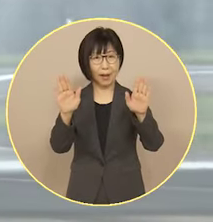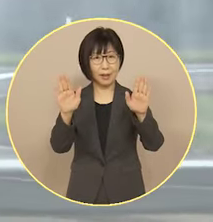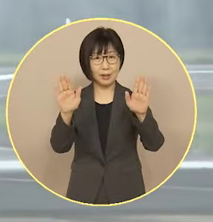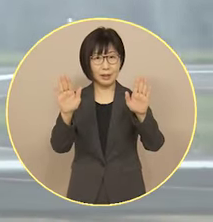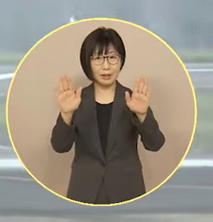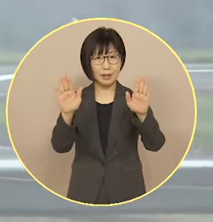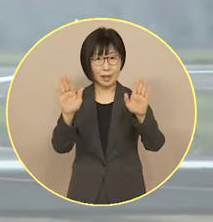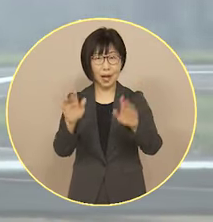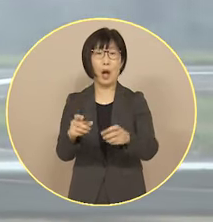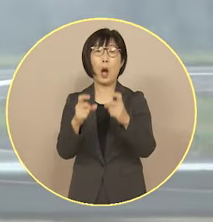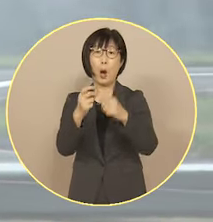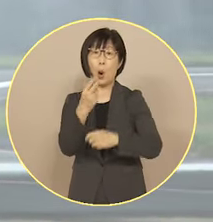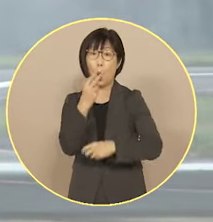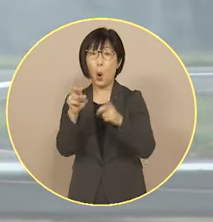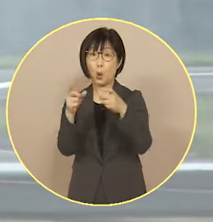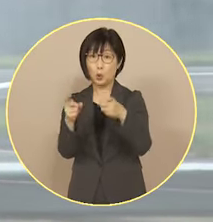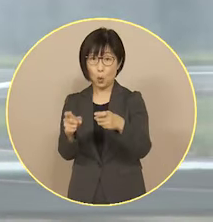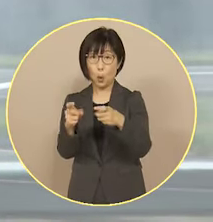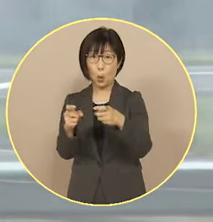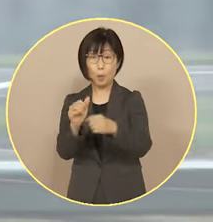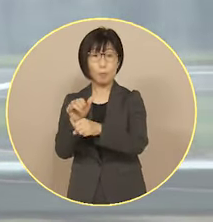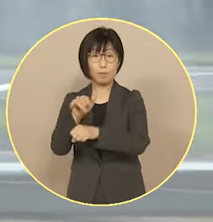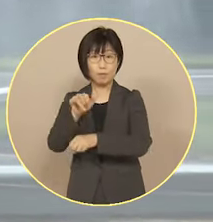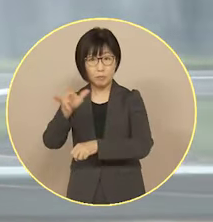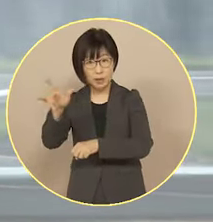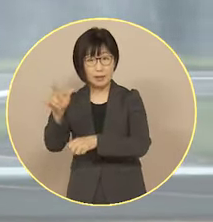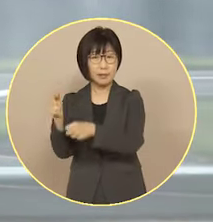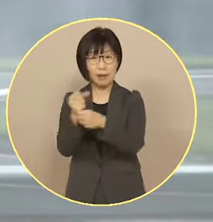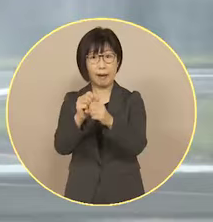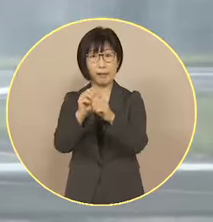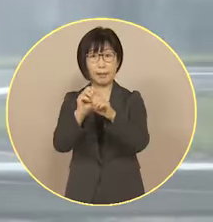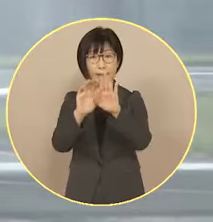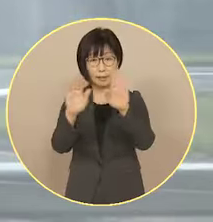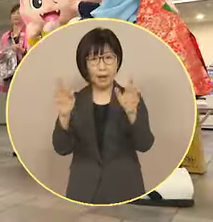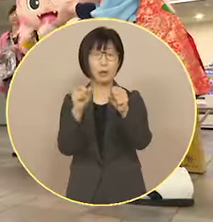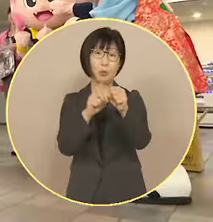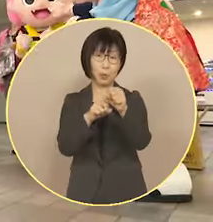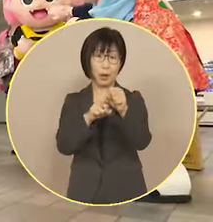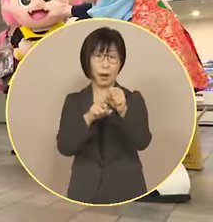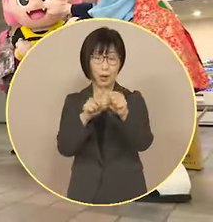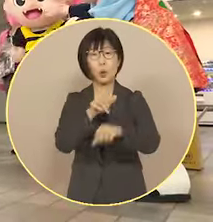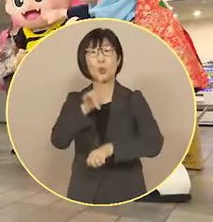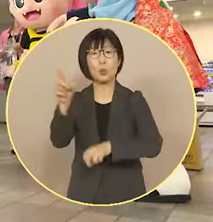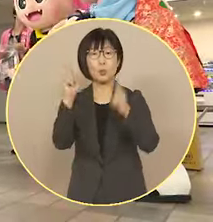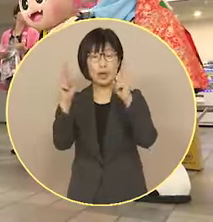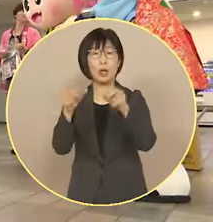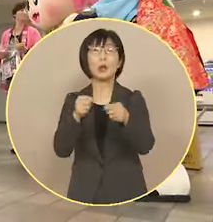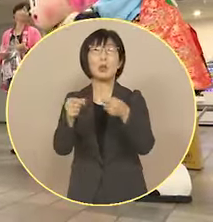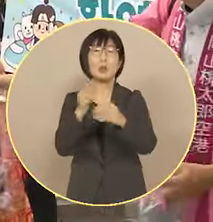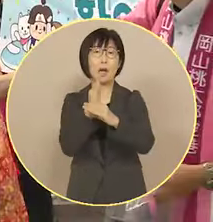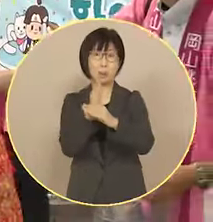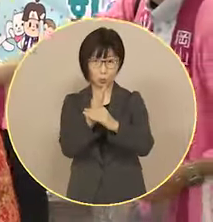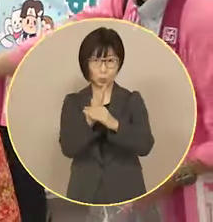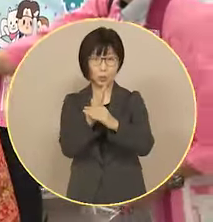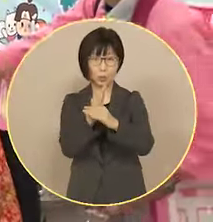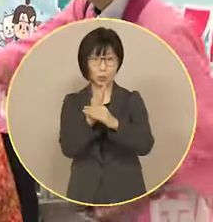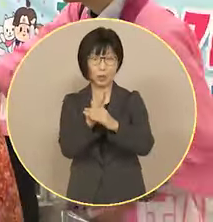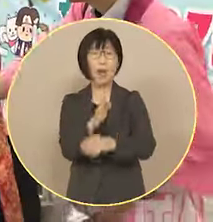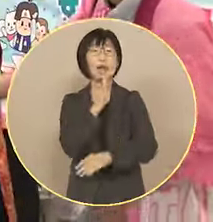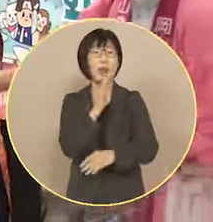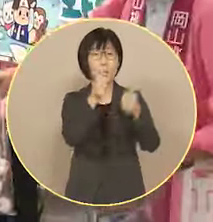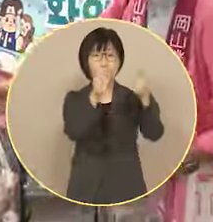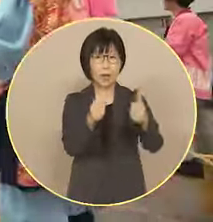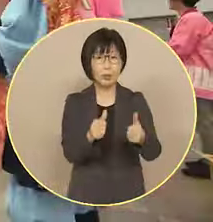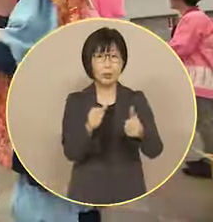ます残る本日についても早期再開へ向け航空会社と調整中でございます同時に多語